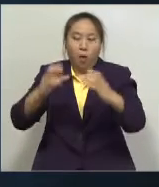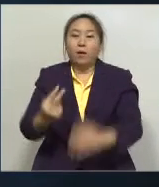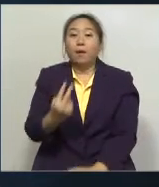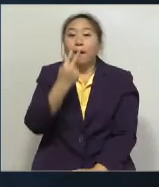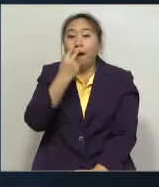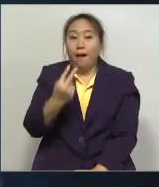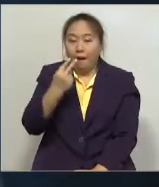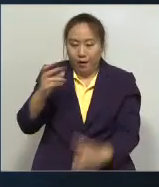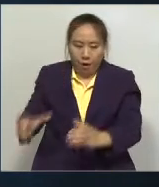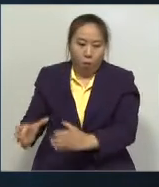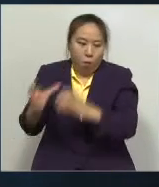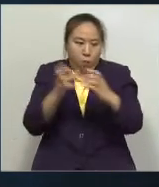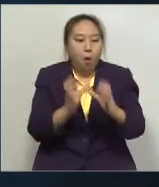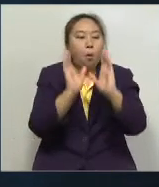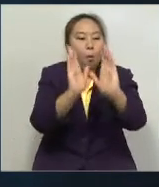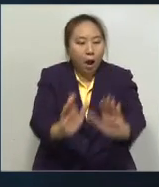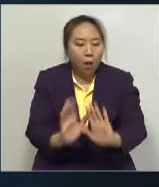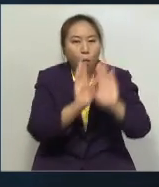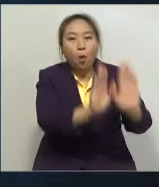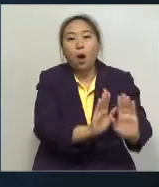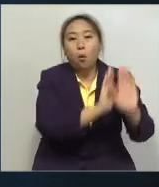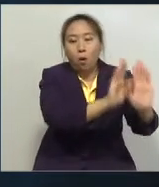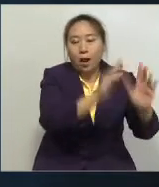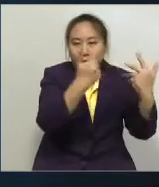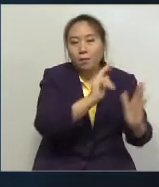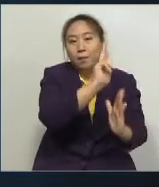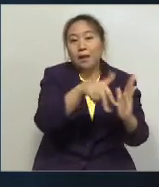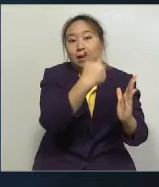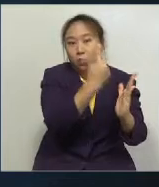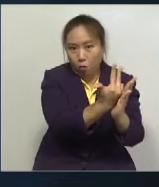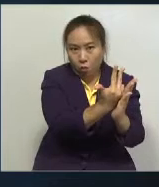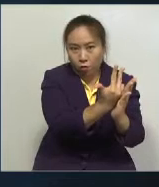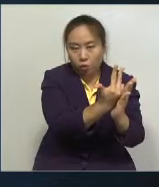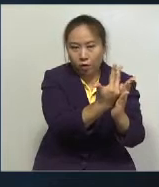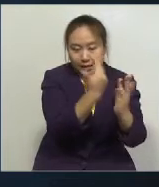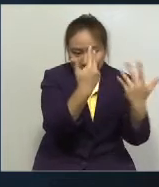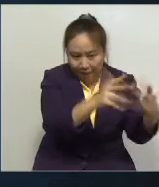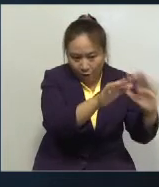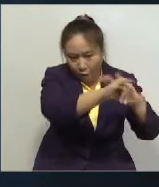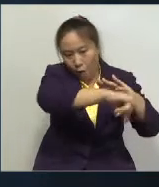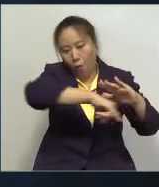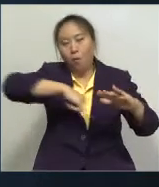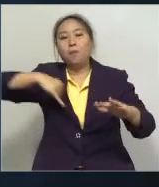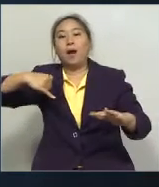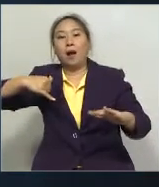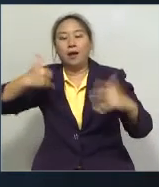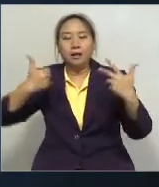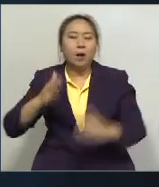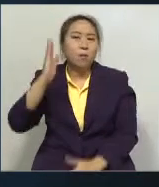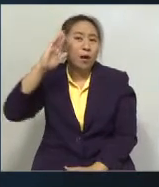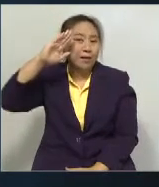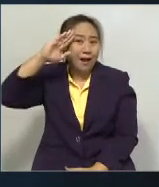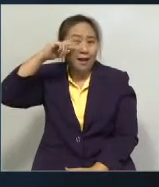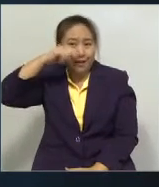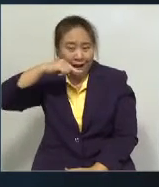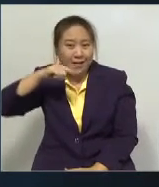ำหนดไว้แล้วก็กลับมาใช้เวลาประมาณ3ชั่วโมงนะครับส่วนจ่าแซมกับ